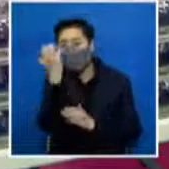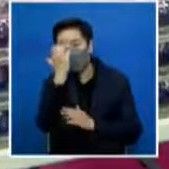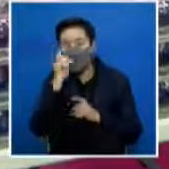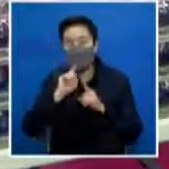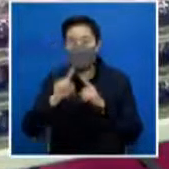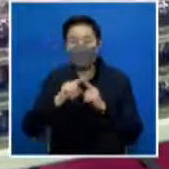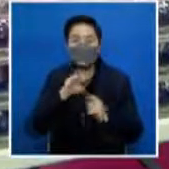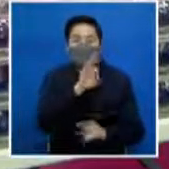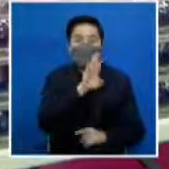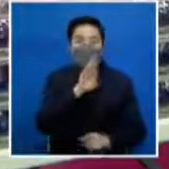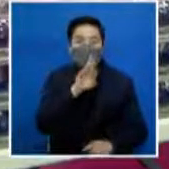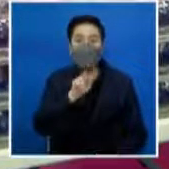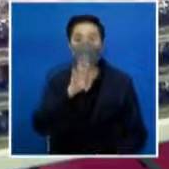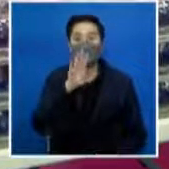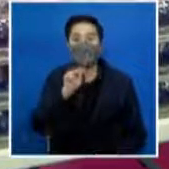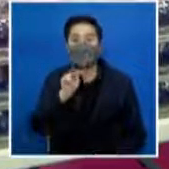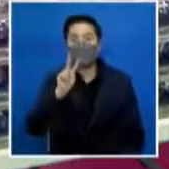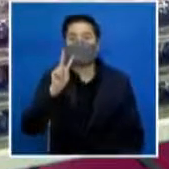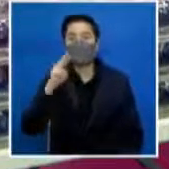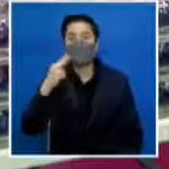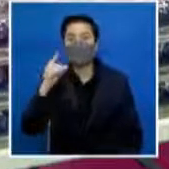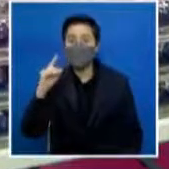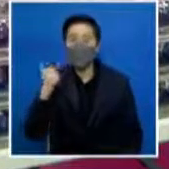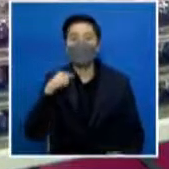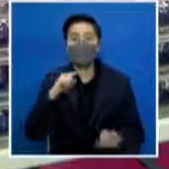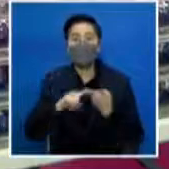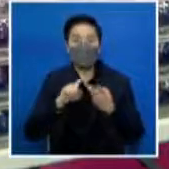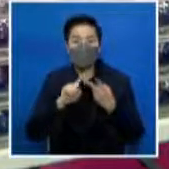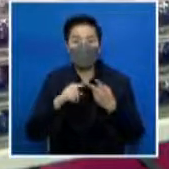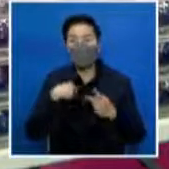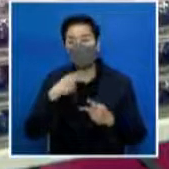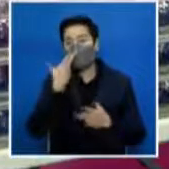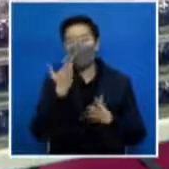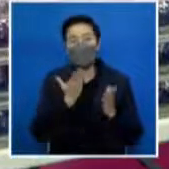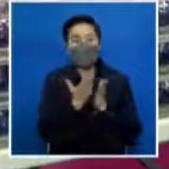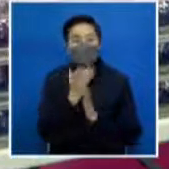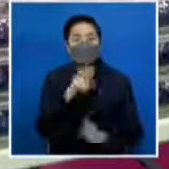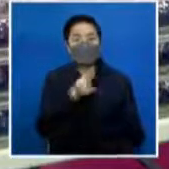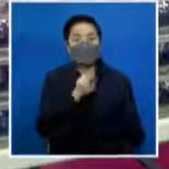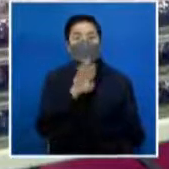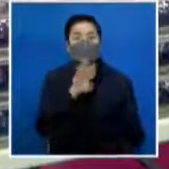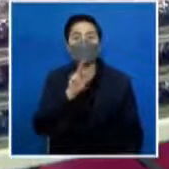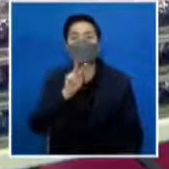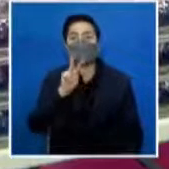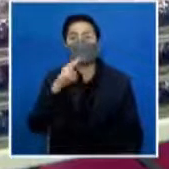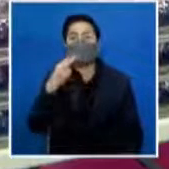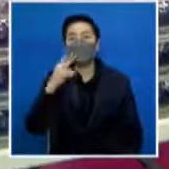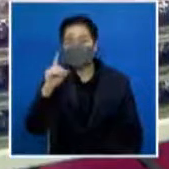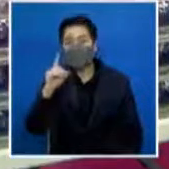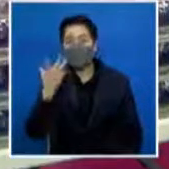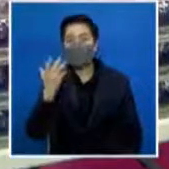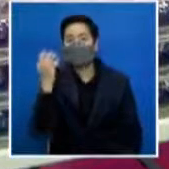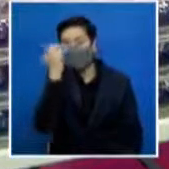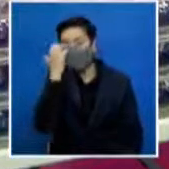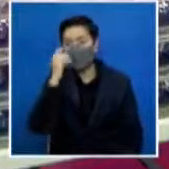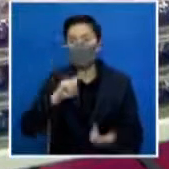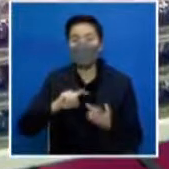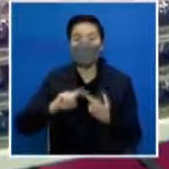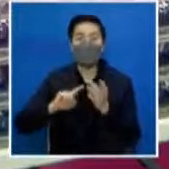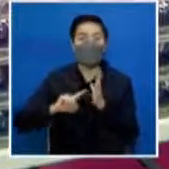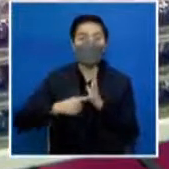ทาง Facebook Live NBT 2HD และติดตามได้ผ่านทาง NBT 2HD นะคะในช่วงเวลา